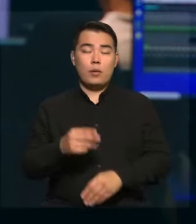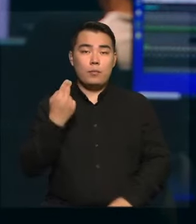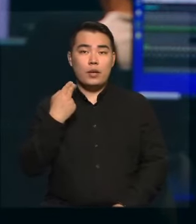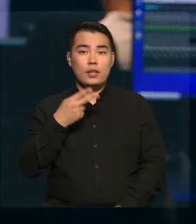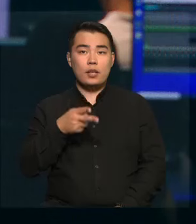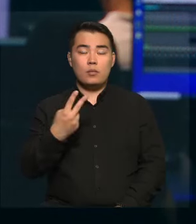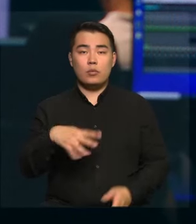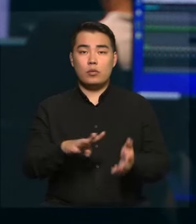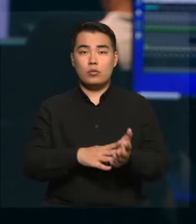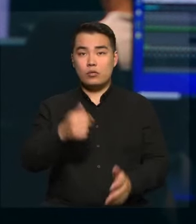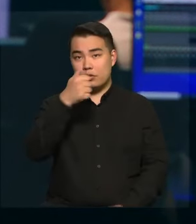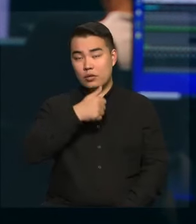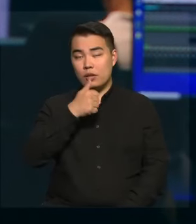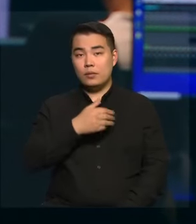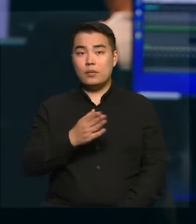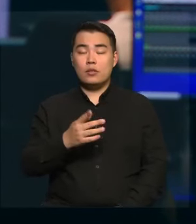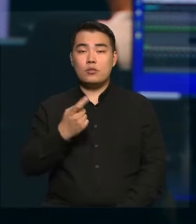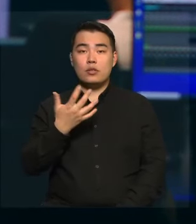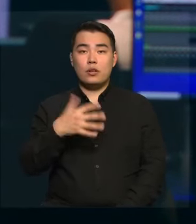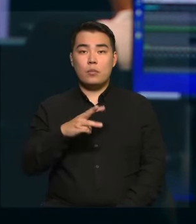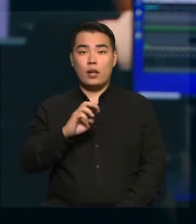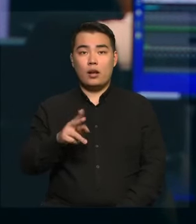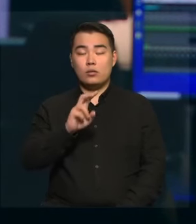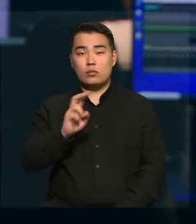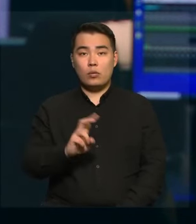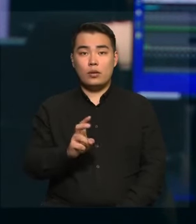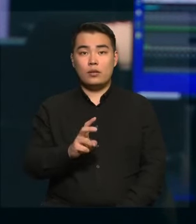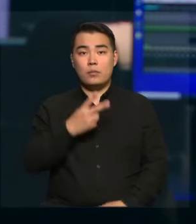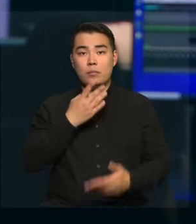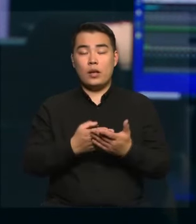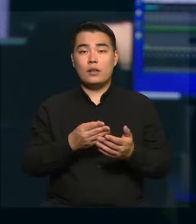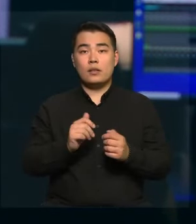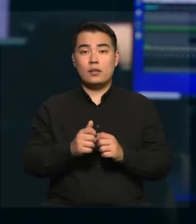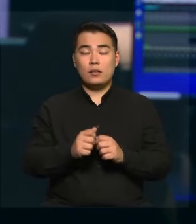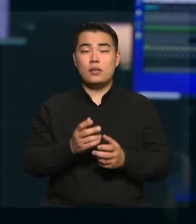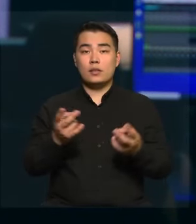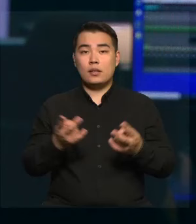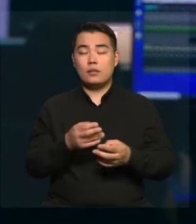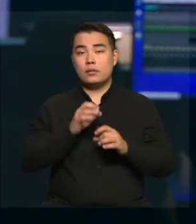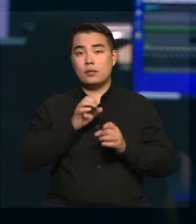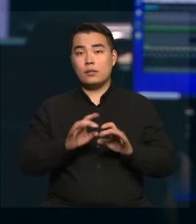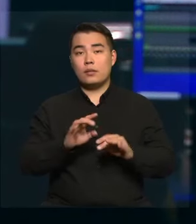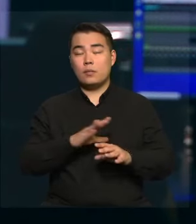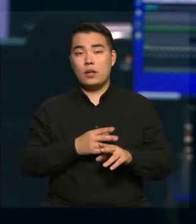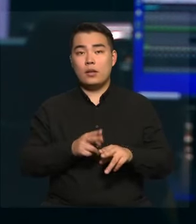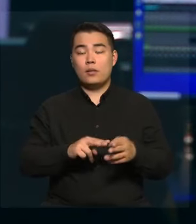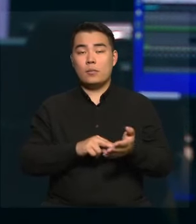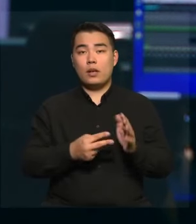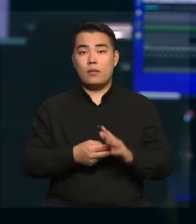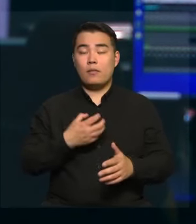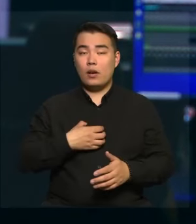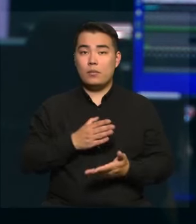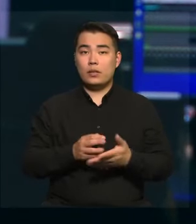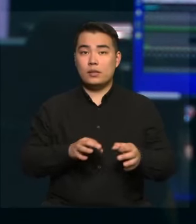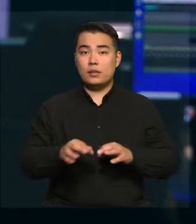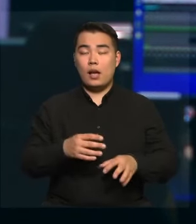президент 2029 жылға қарай 150 миллиард доллар көлемде қаржы тартуымыз керек деді. Бұл стратегиялық мақсат.